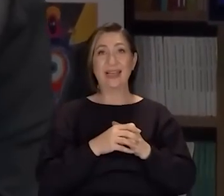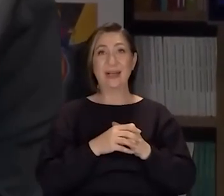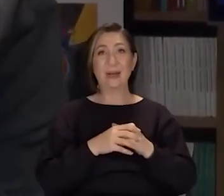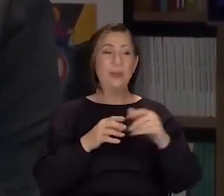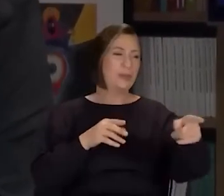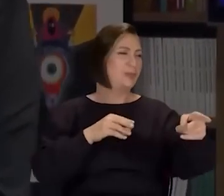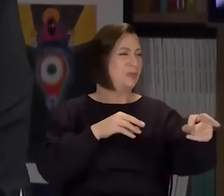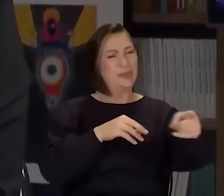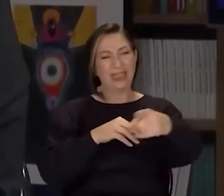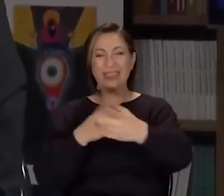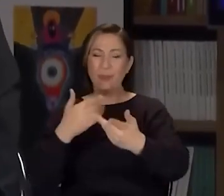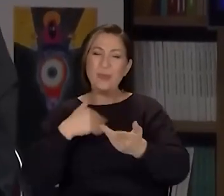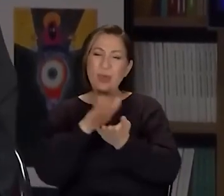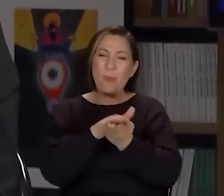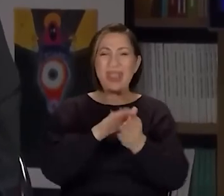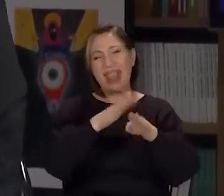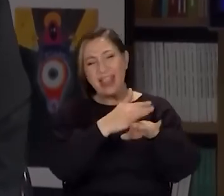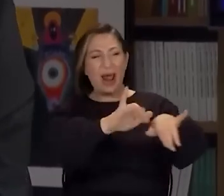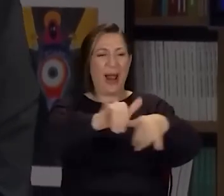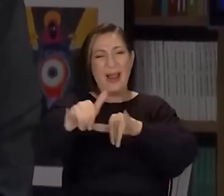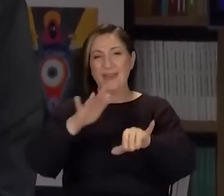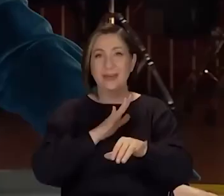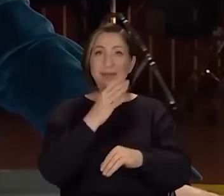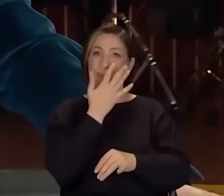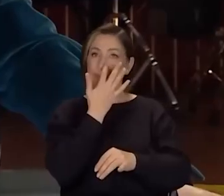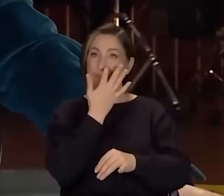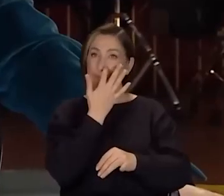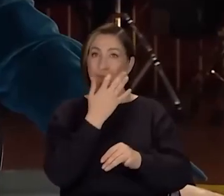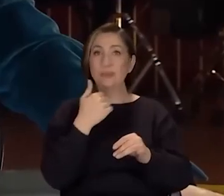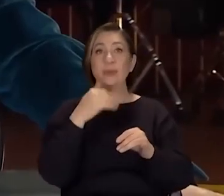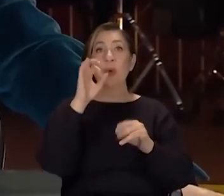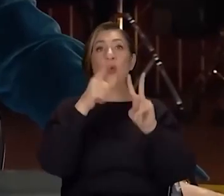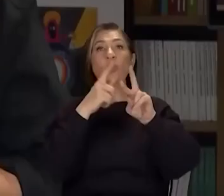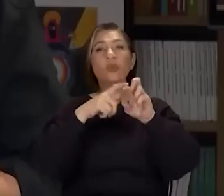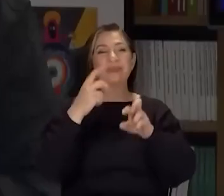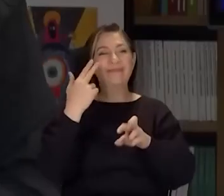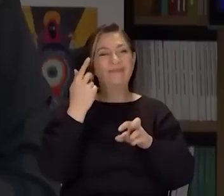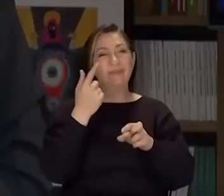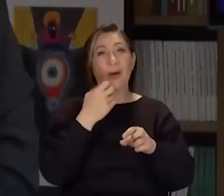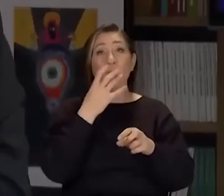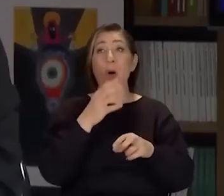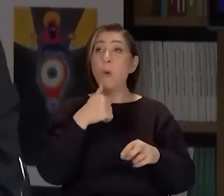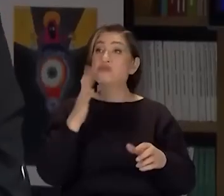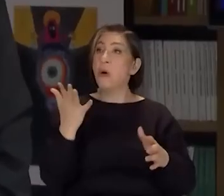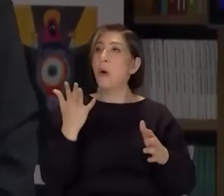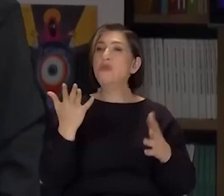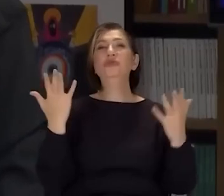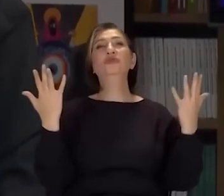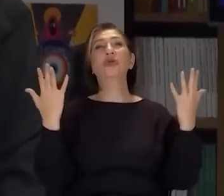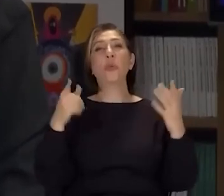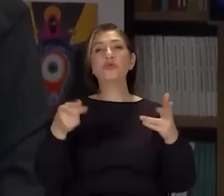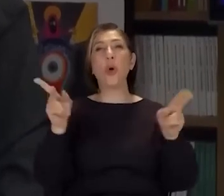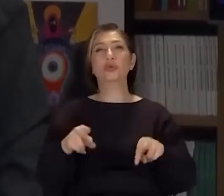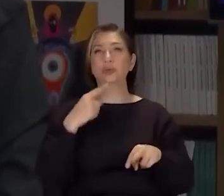İşte burası çocuklar dedi. Burada işte benim köpekler filan ağaçta. Bizim Onur birazcık patavatsızdır böyle. Abi ne güzel. İnşallah